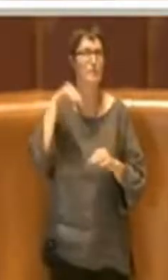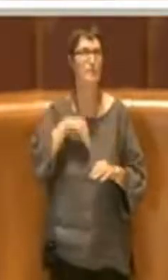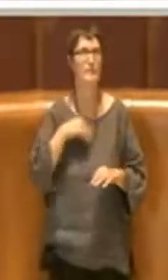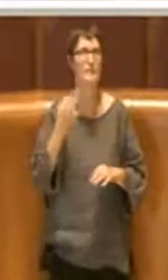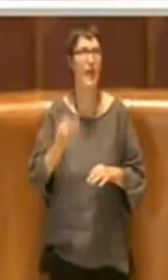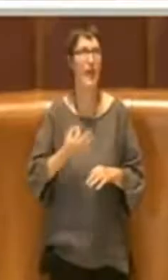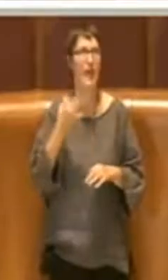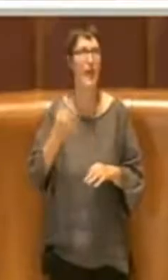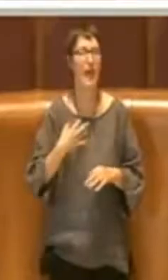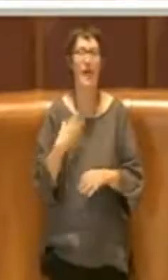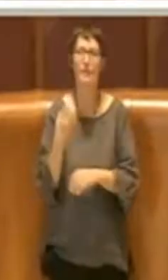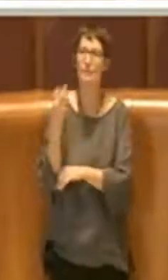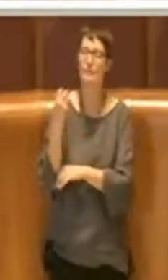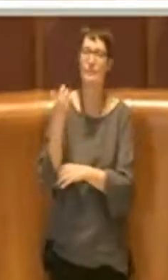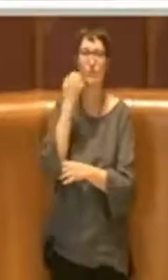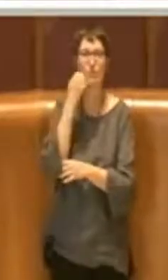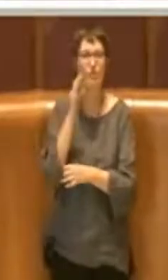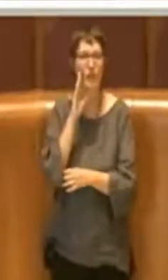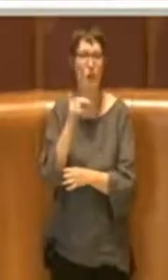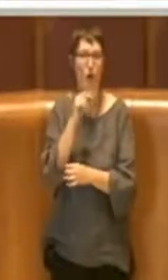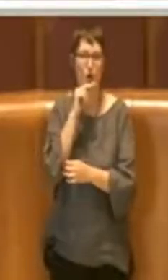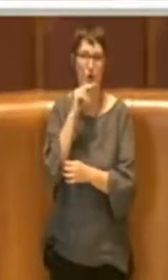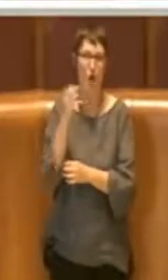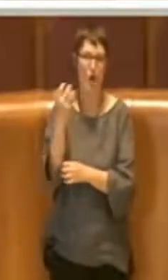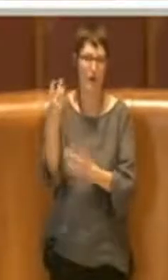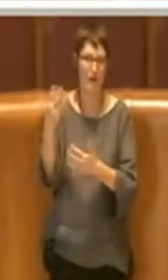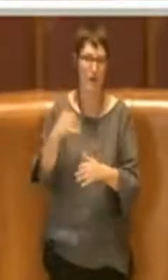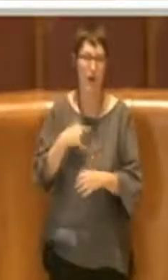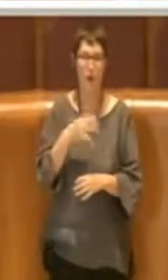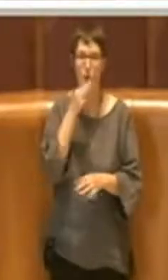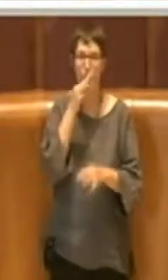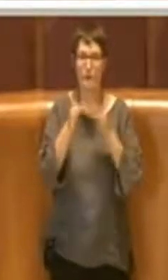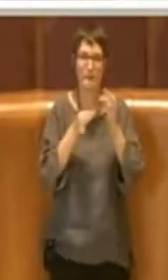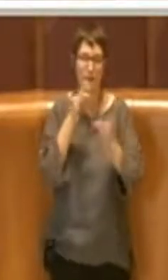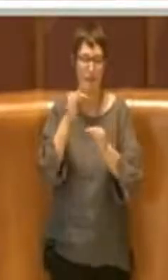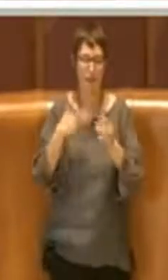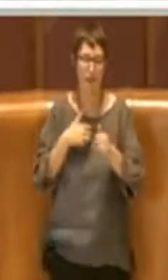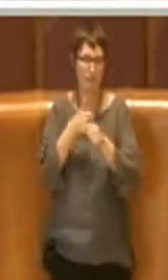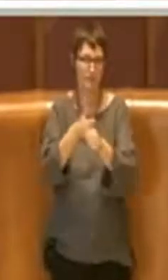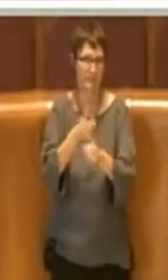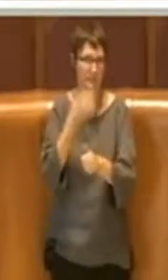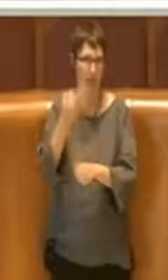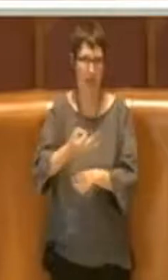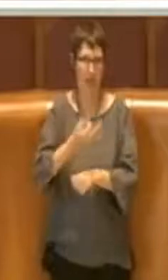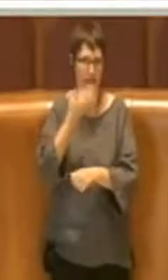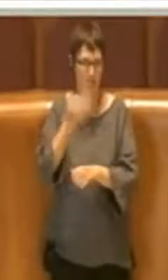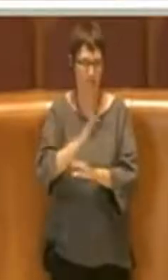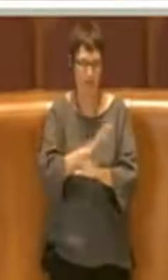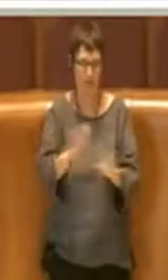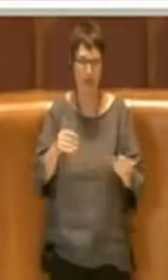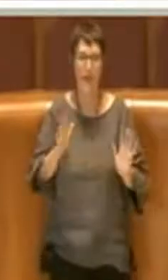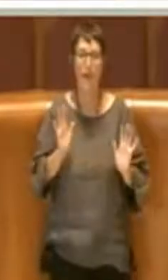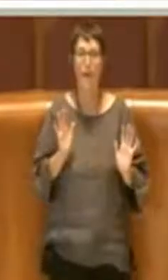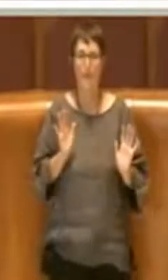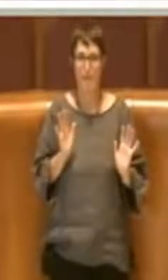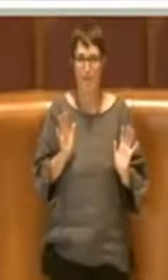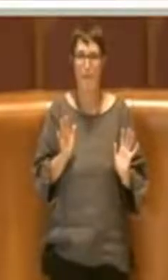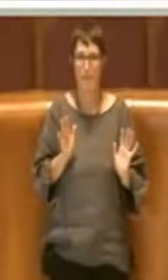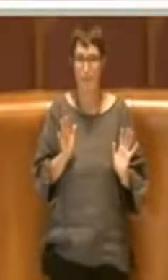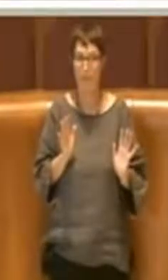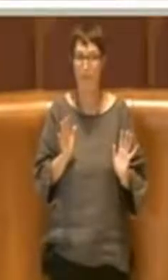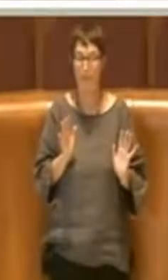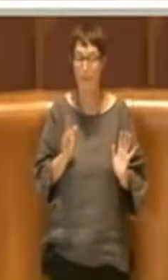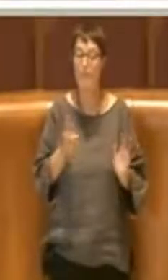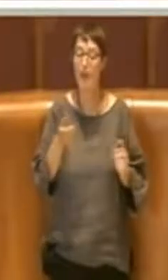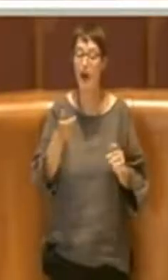stati trasmessi dai miei genitori, dai miei nonni. Quindi non è che rinnego questi valori, ma anzi, perdonatemi il gioco di parole, proprio perché